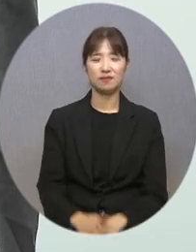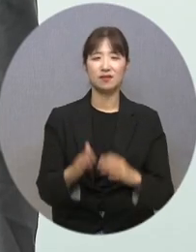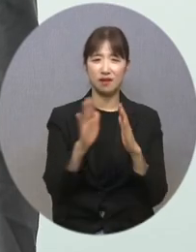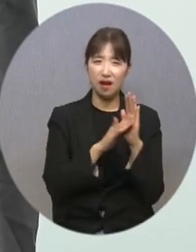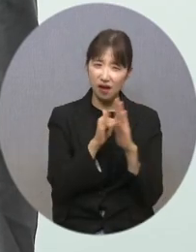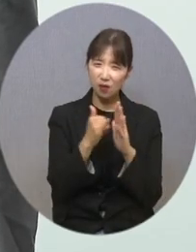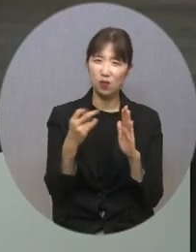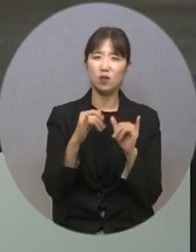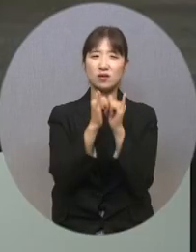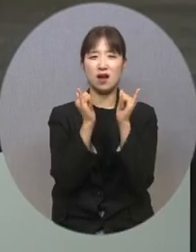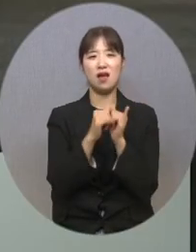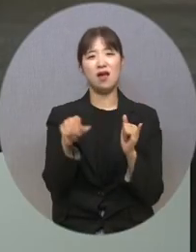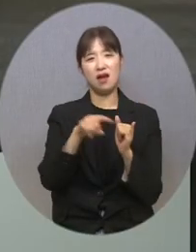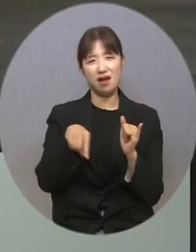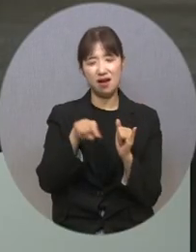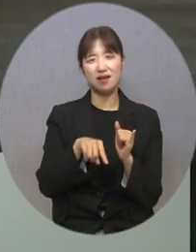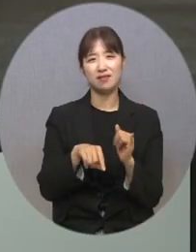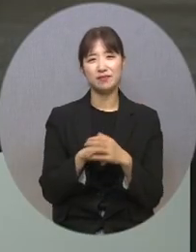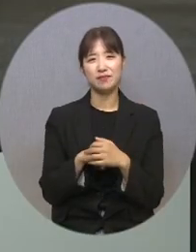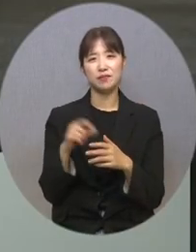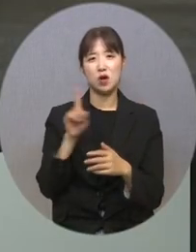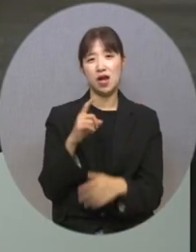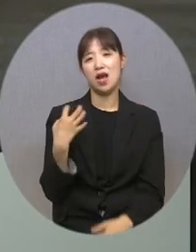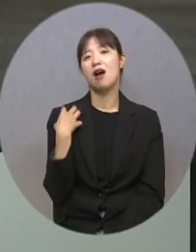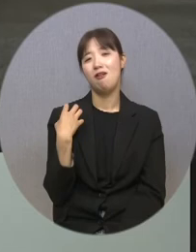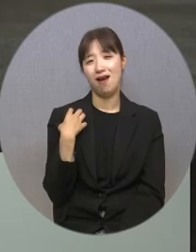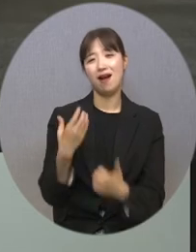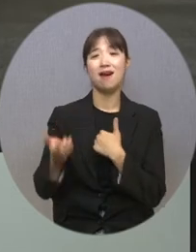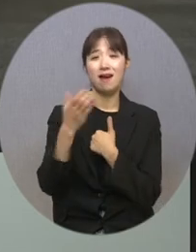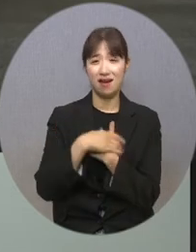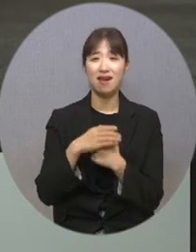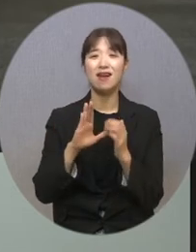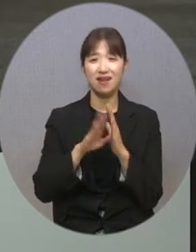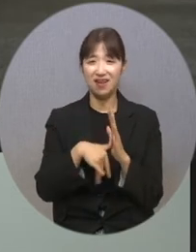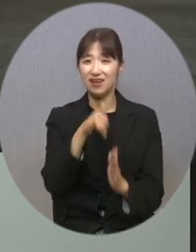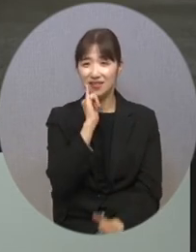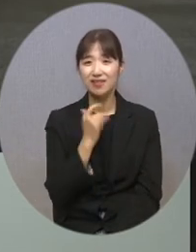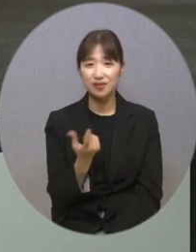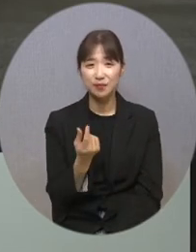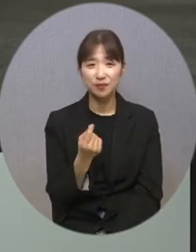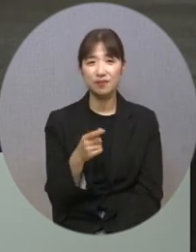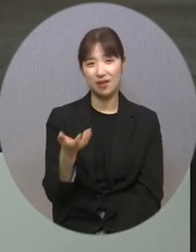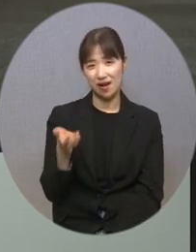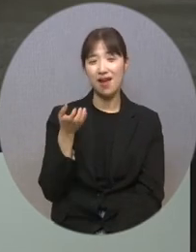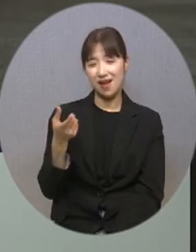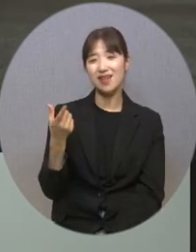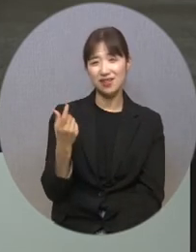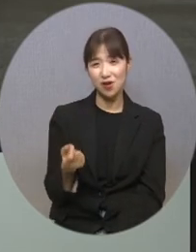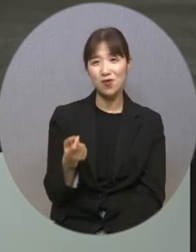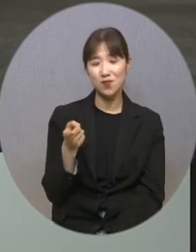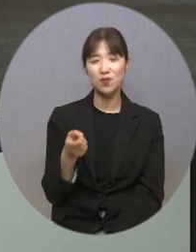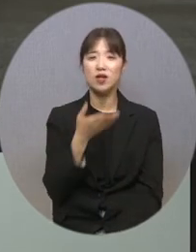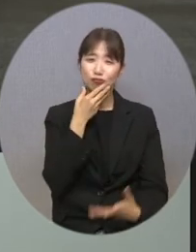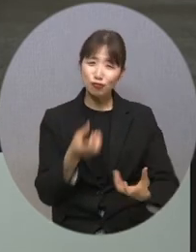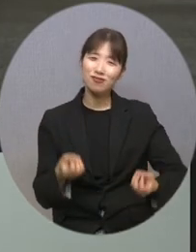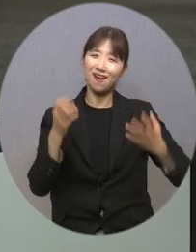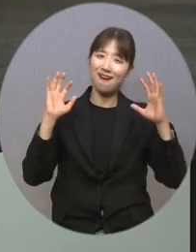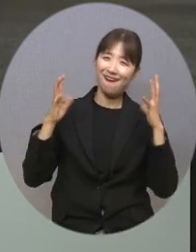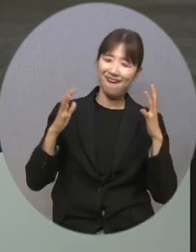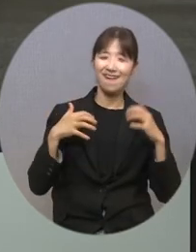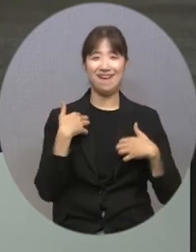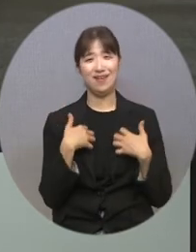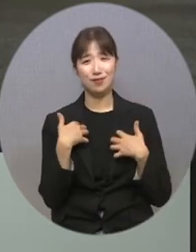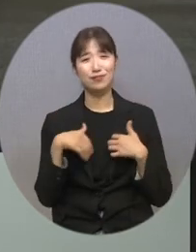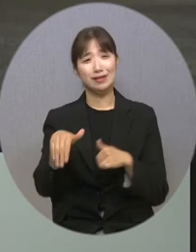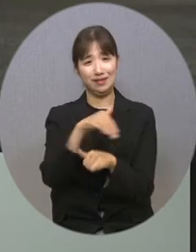또는 의 사회 안에서 뭐가 역할을 해야 할 경우가 있잖아요 문제가 아까 그 이제 같이 축하해 주는 그런 상황이 있을